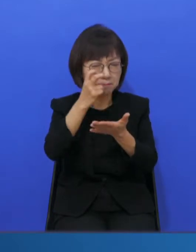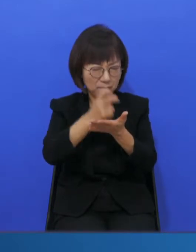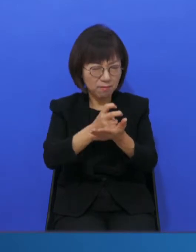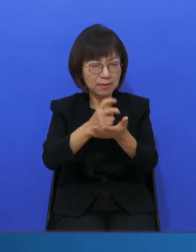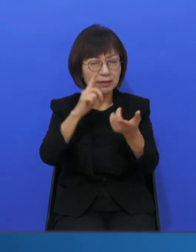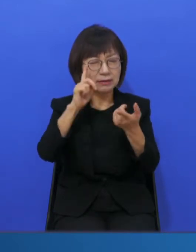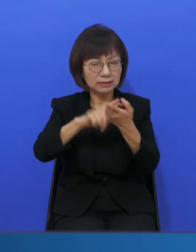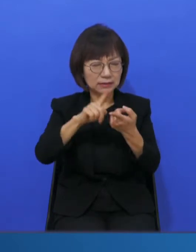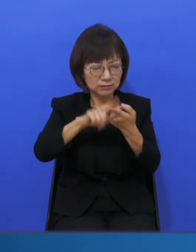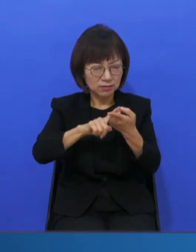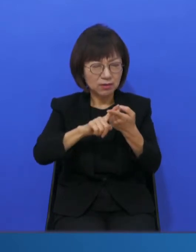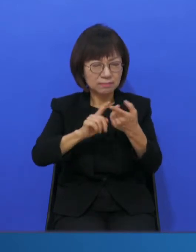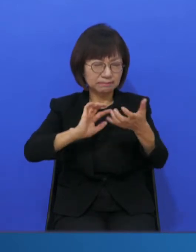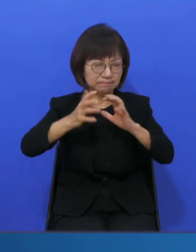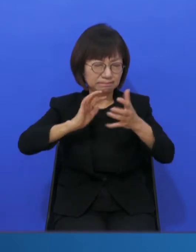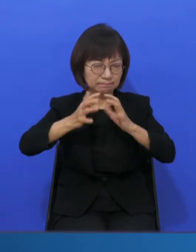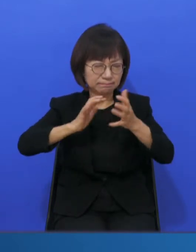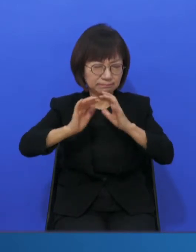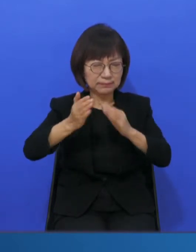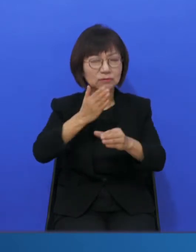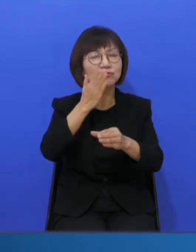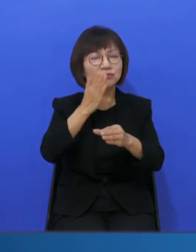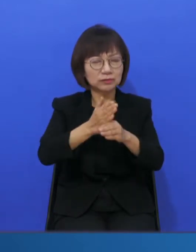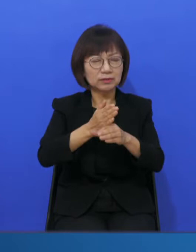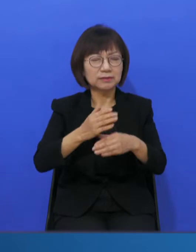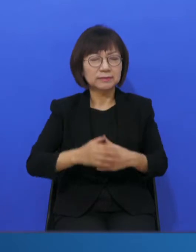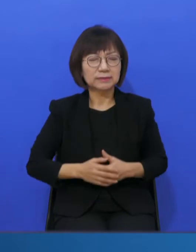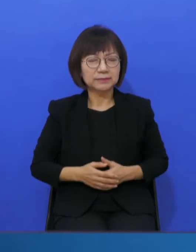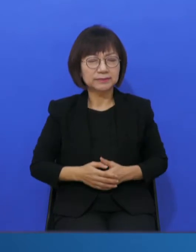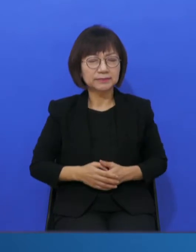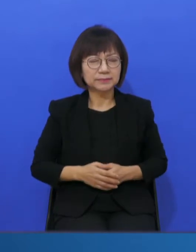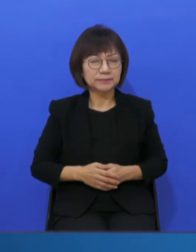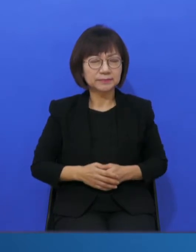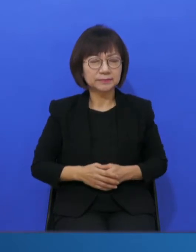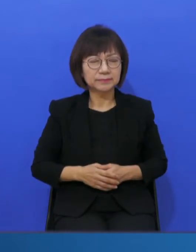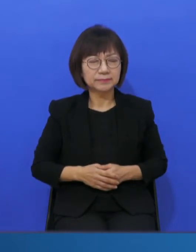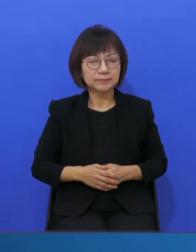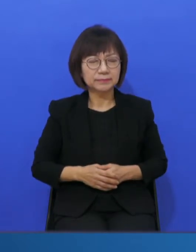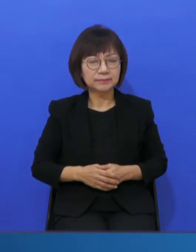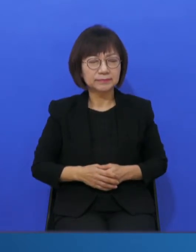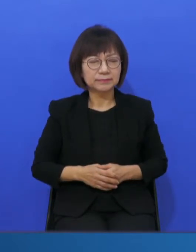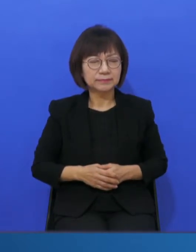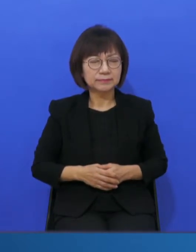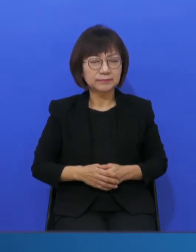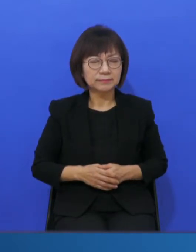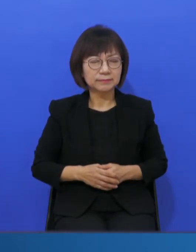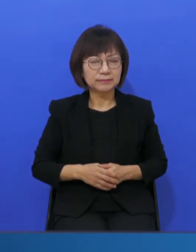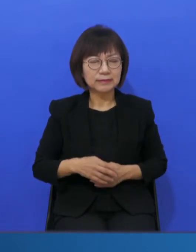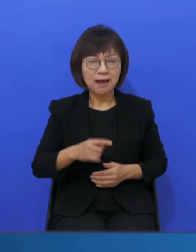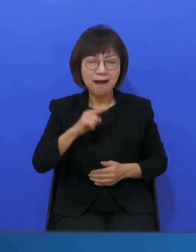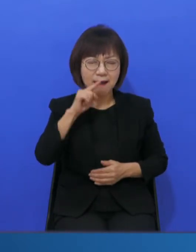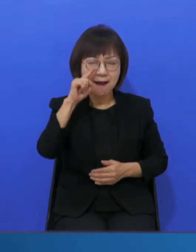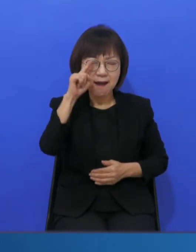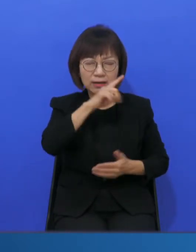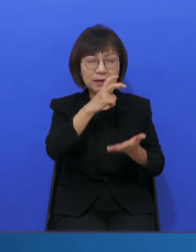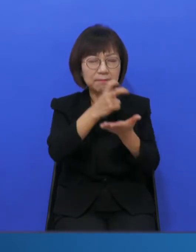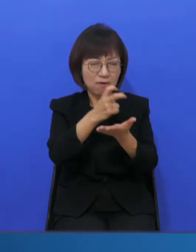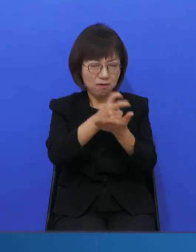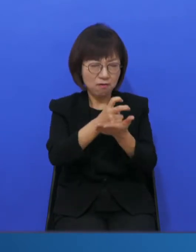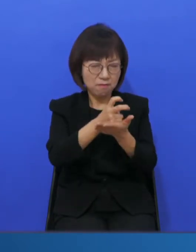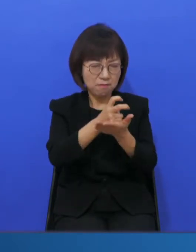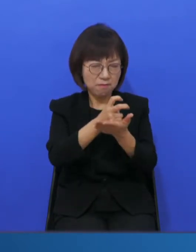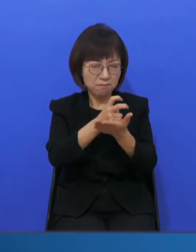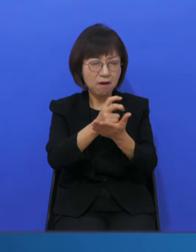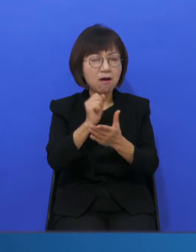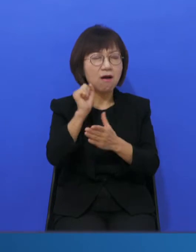this, there are those who want to pass laws containing alarming content that disturbs the order of God's creation. 이런 악법을 허용하는 지도자는